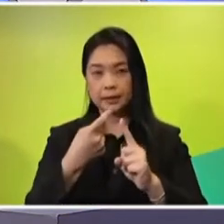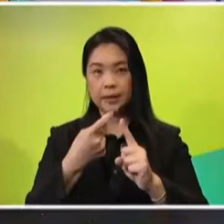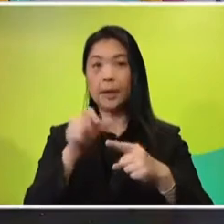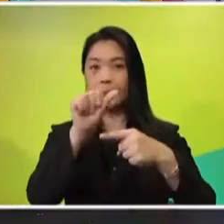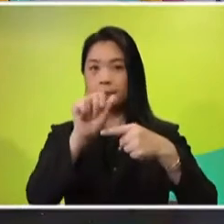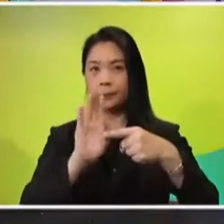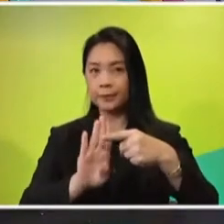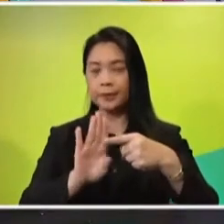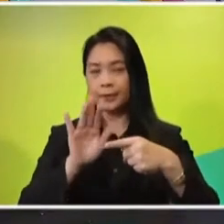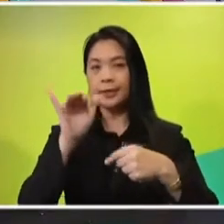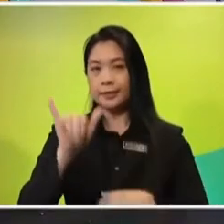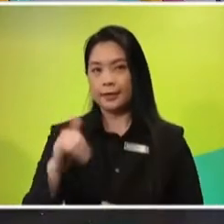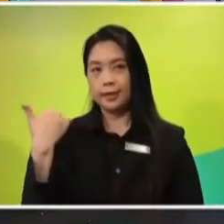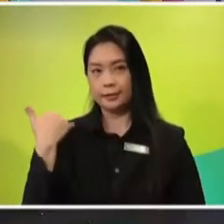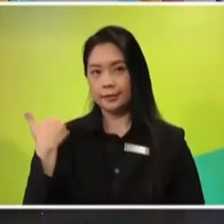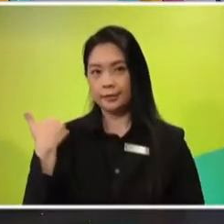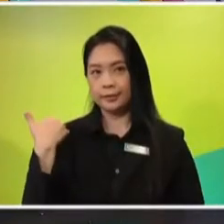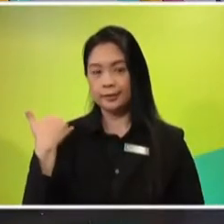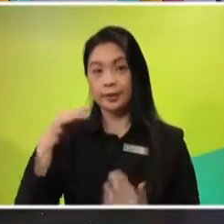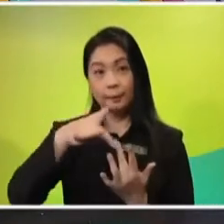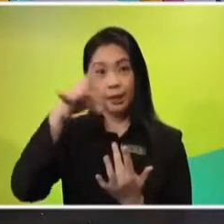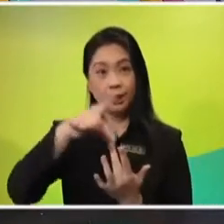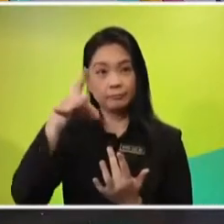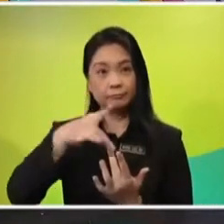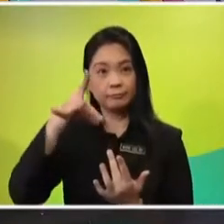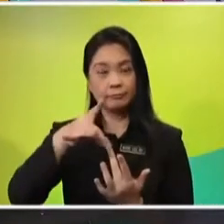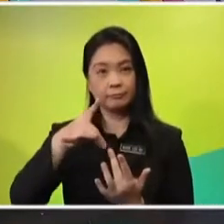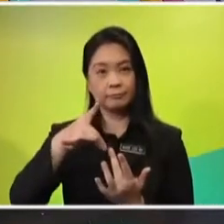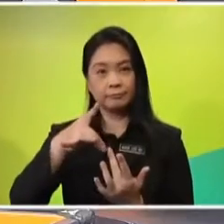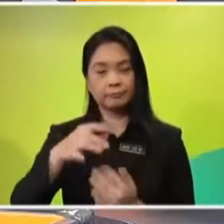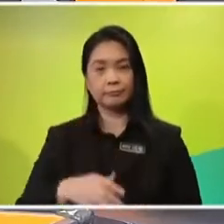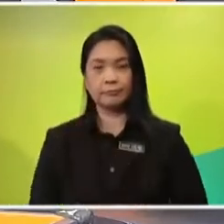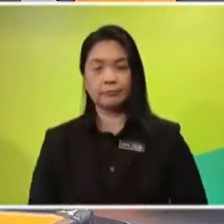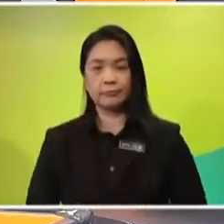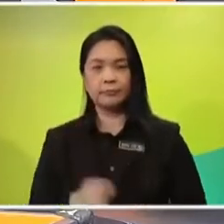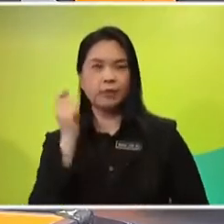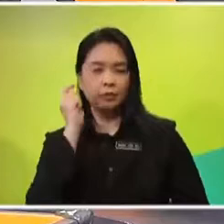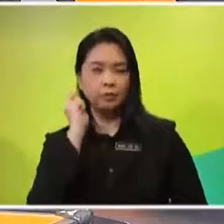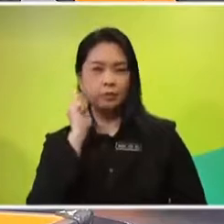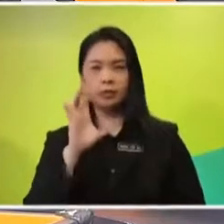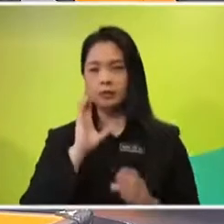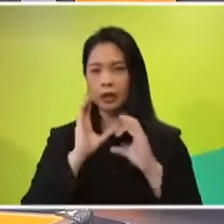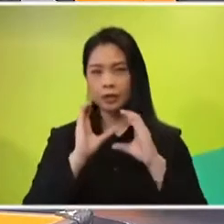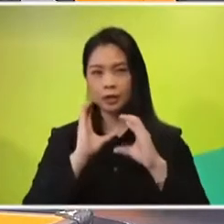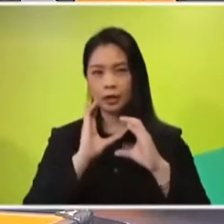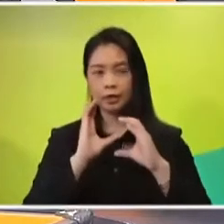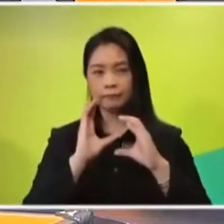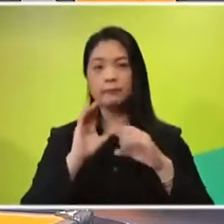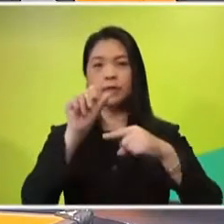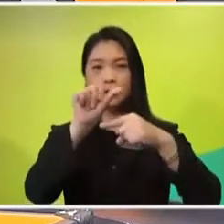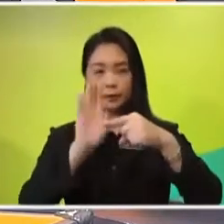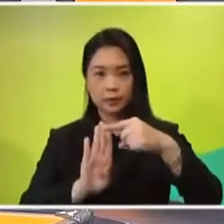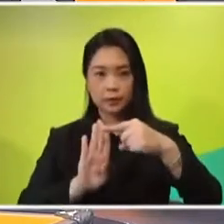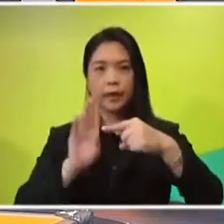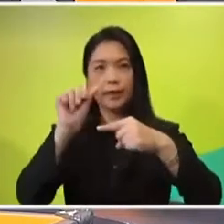Wah, pecahan wajah ya? Ya. Tadi cikgu Amy kata pecahan wajah tu dia punya pengangka